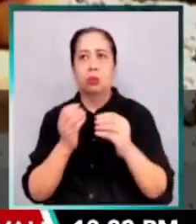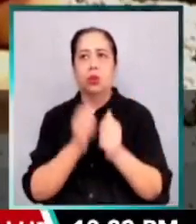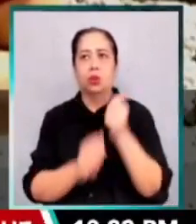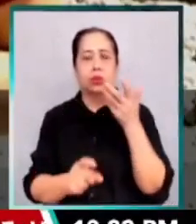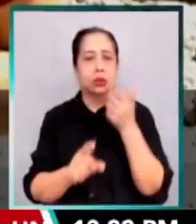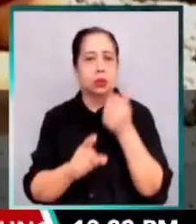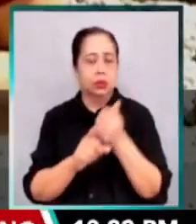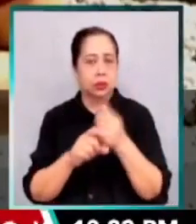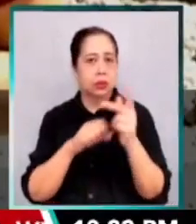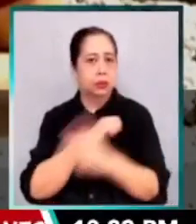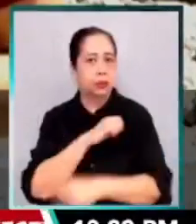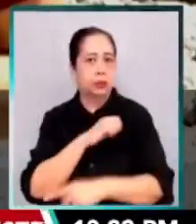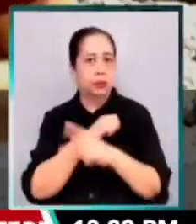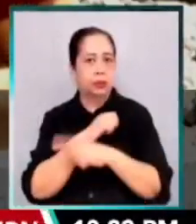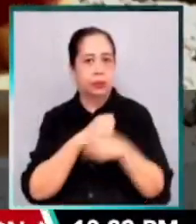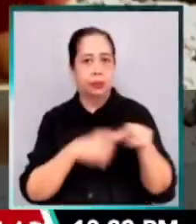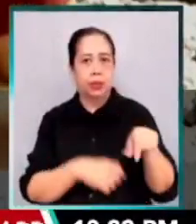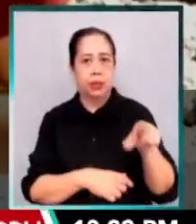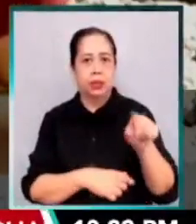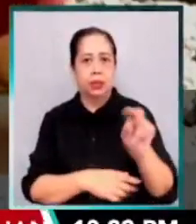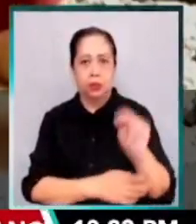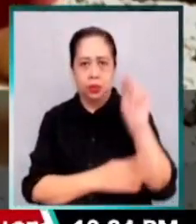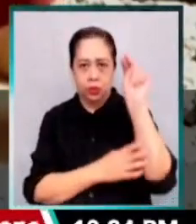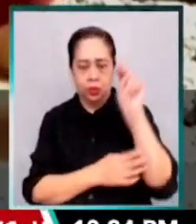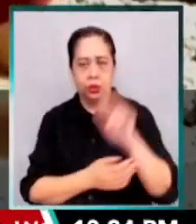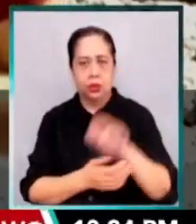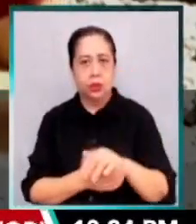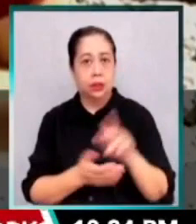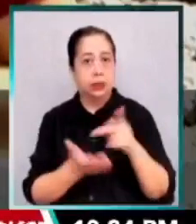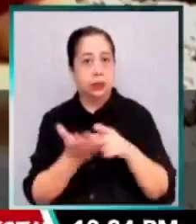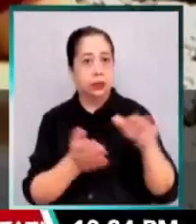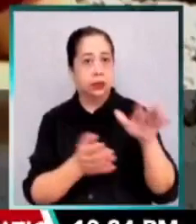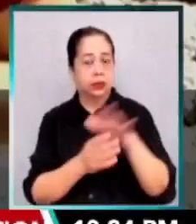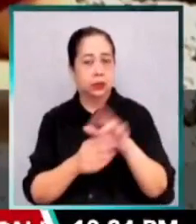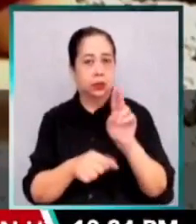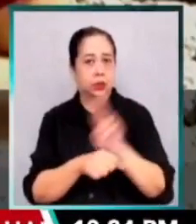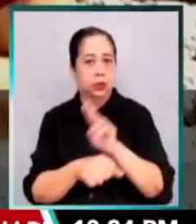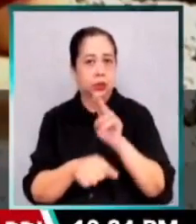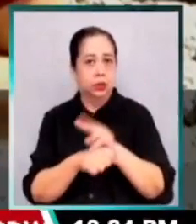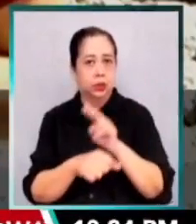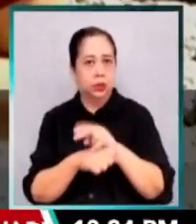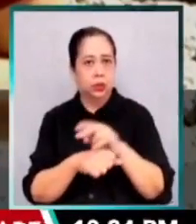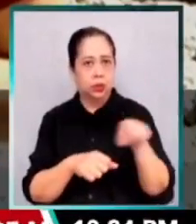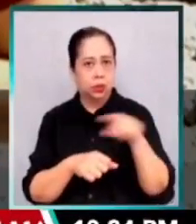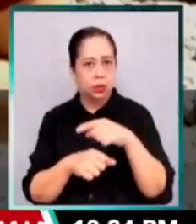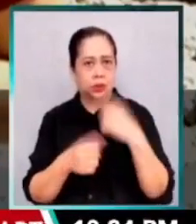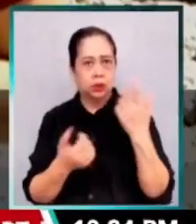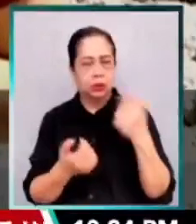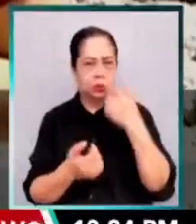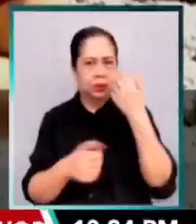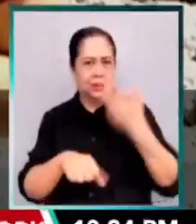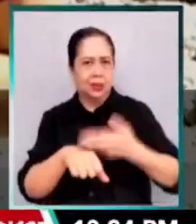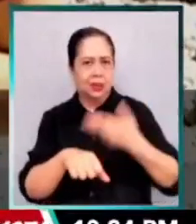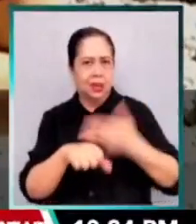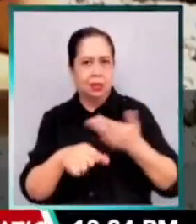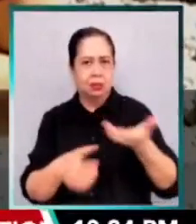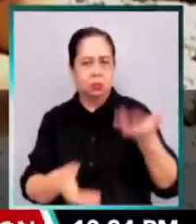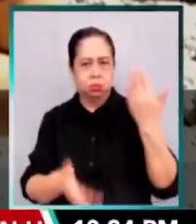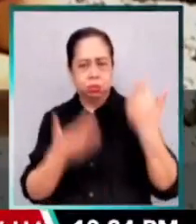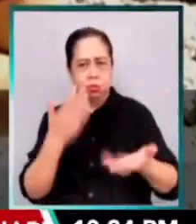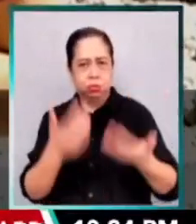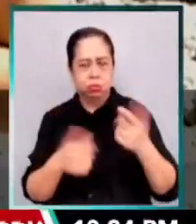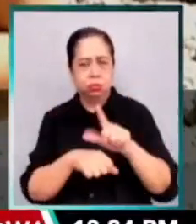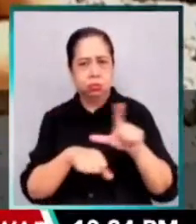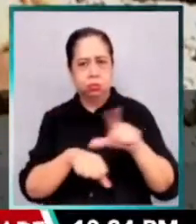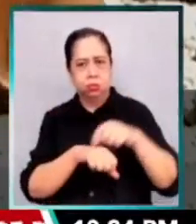probinsya ng Maguindanao del Norte. Sa parting iyon, ginagamitan ng mga ekipo dahil sa malalaking bato at sa kapal ng lupang gumuho mula sa